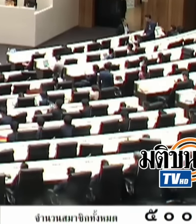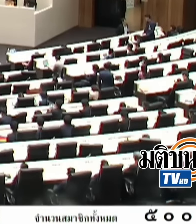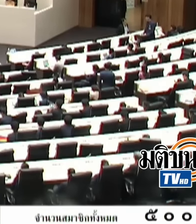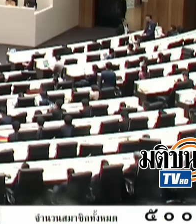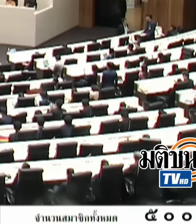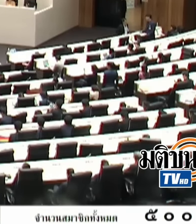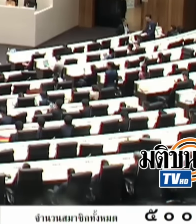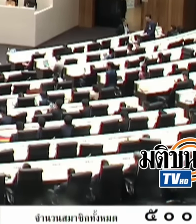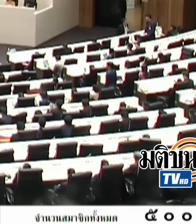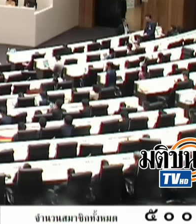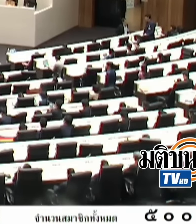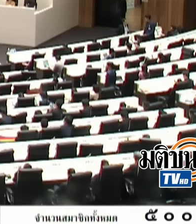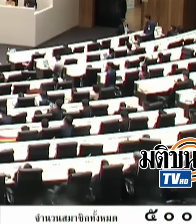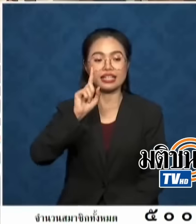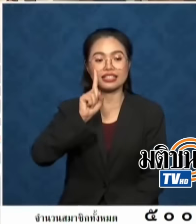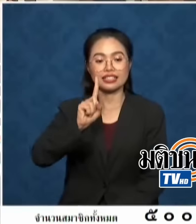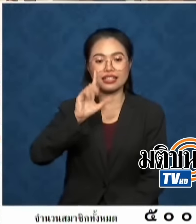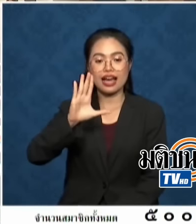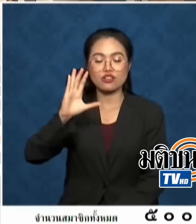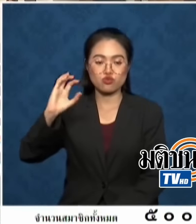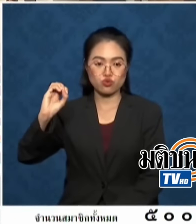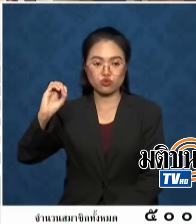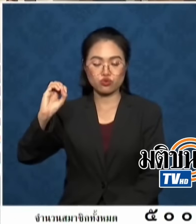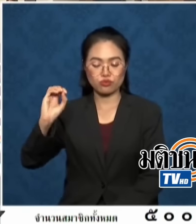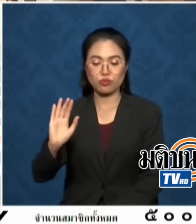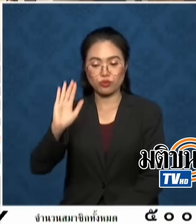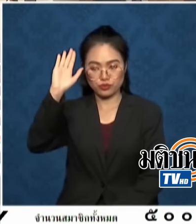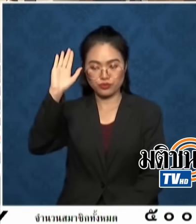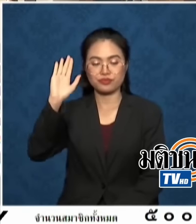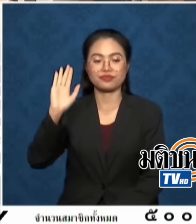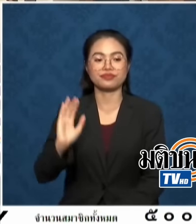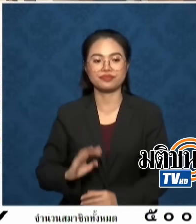ท่านประธานครับ150ทศพรแสดงตนครับ